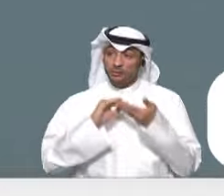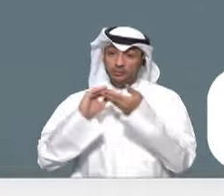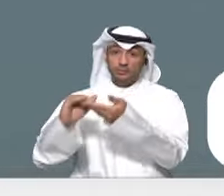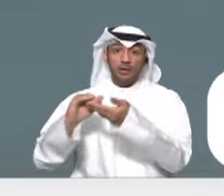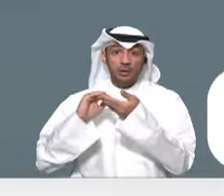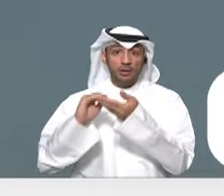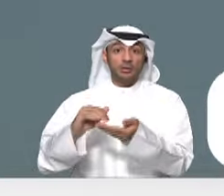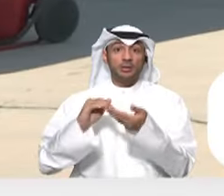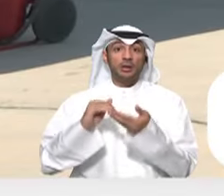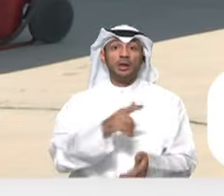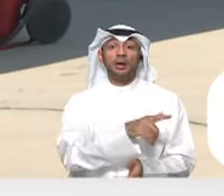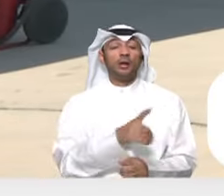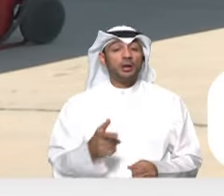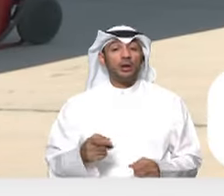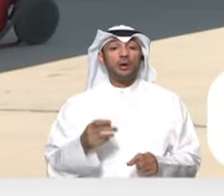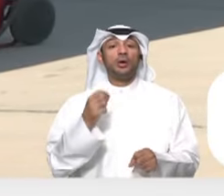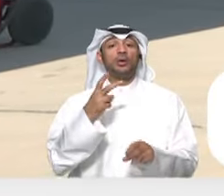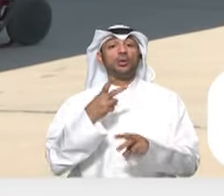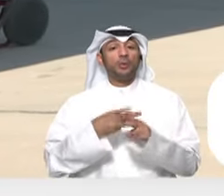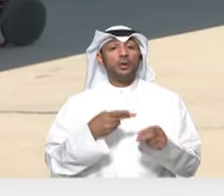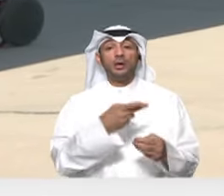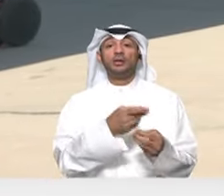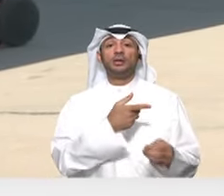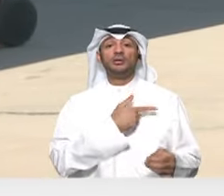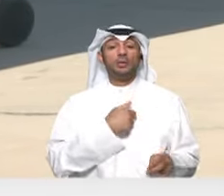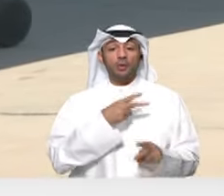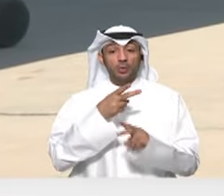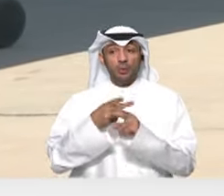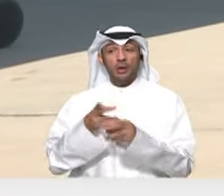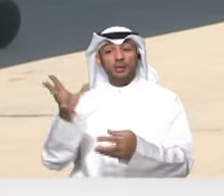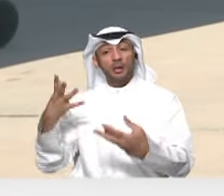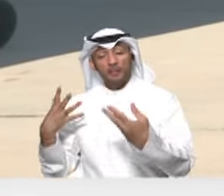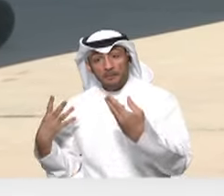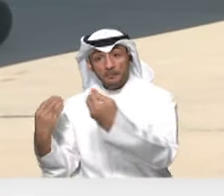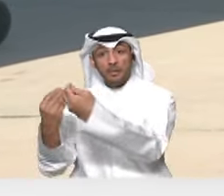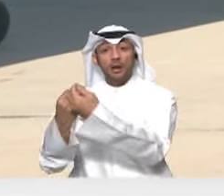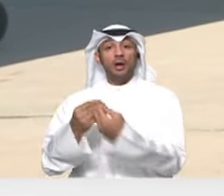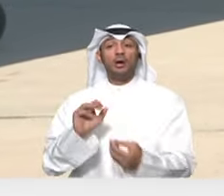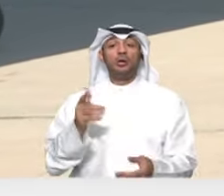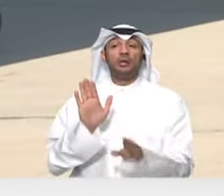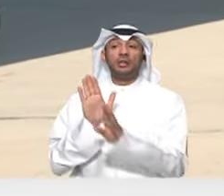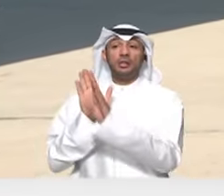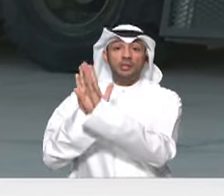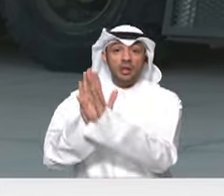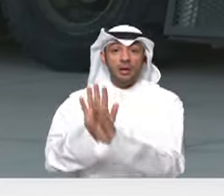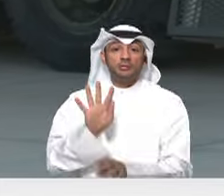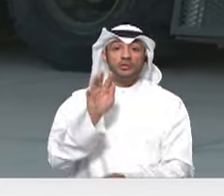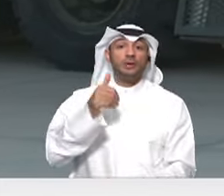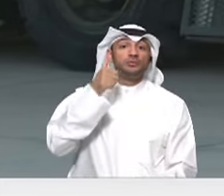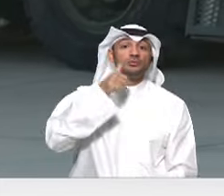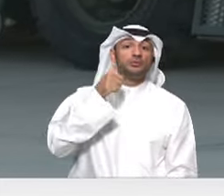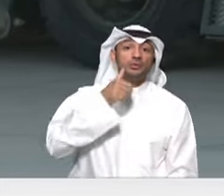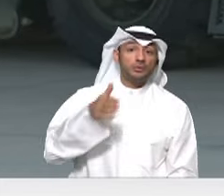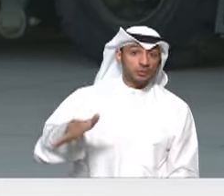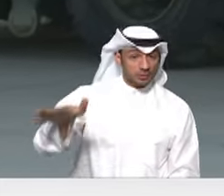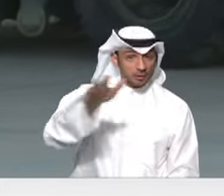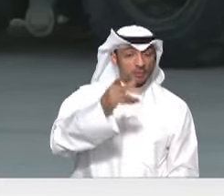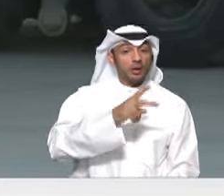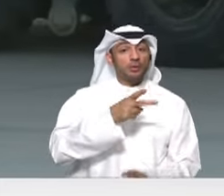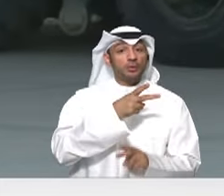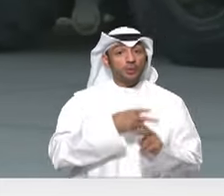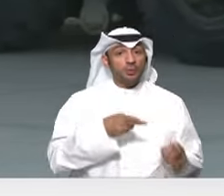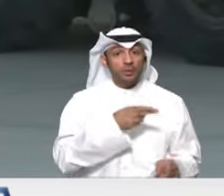تأتي ضمن حملة الكويت بجانبكم لدعم الأشقاء في السودان، وتجسيدا لتضامن الشعب الكويتي